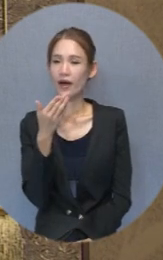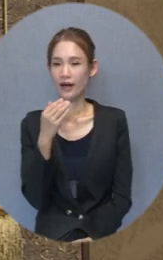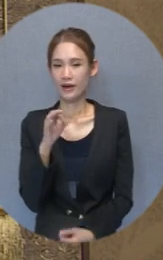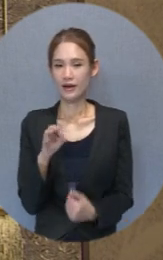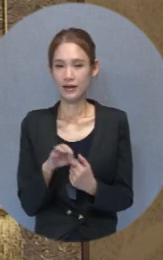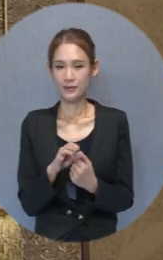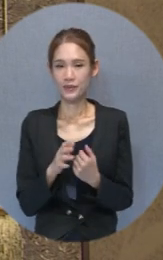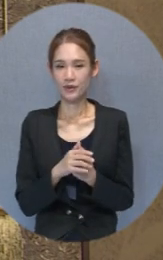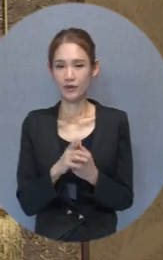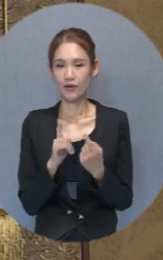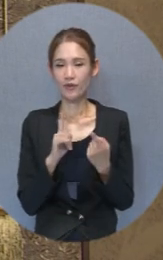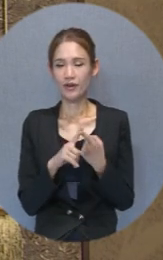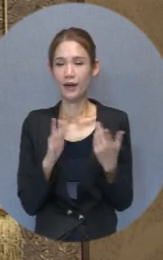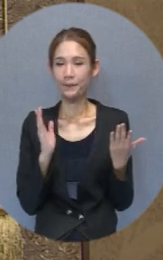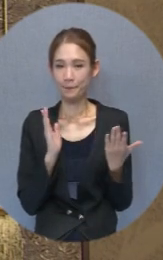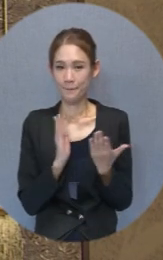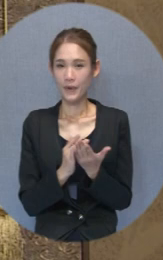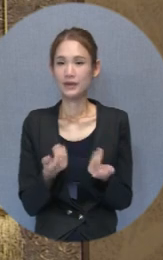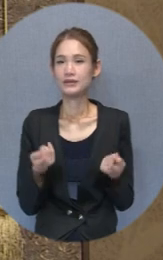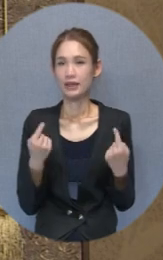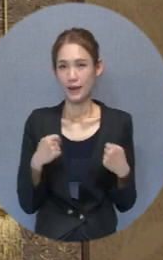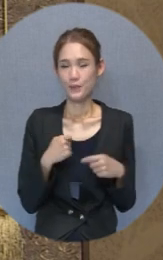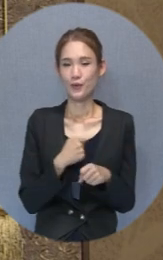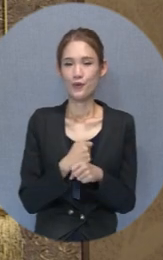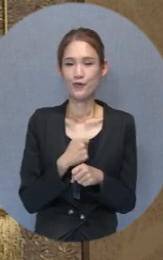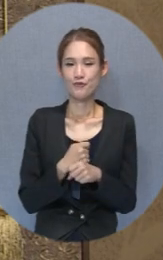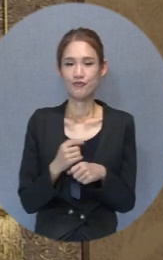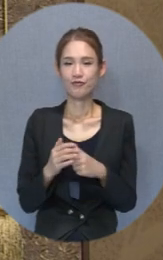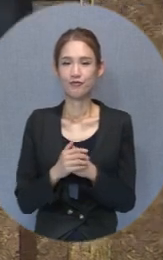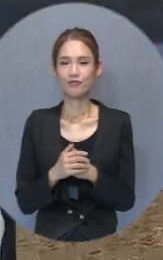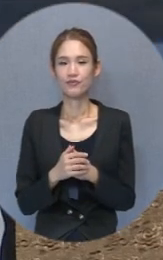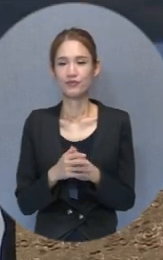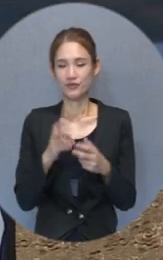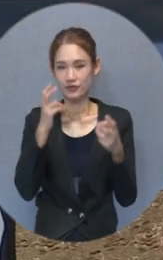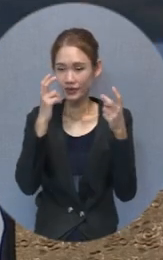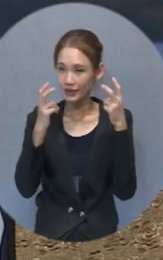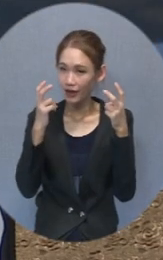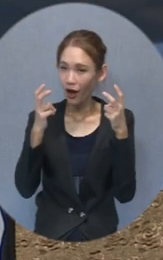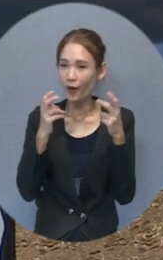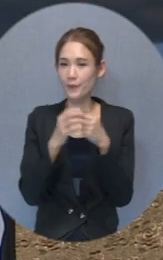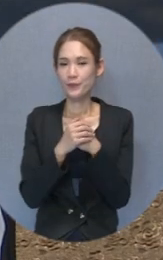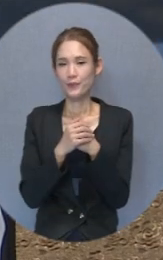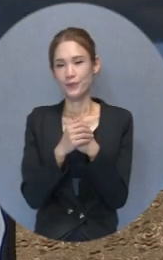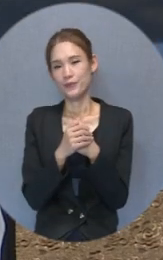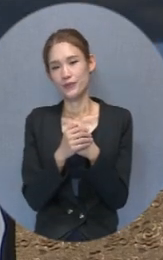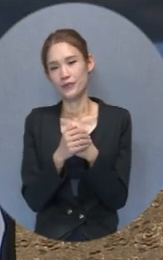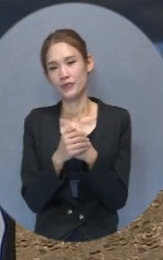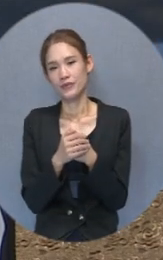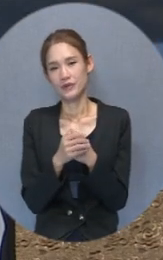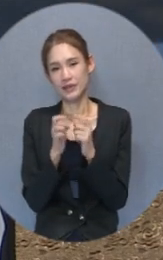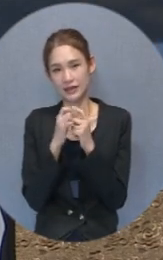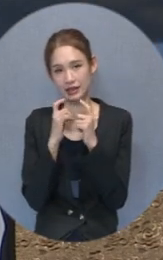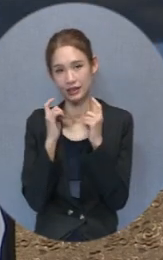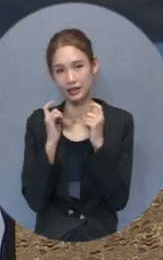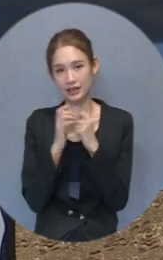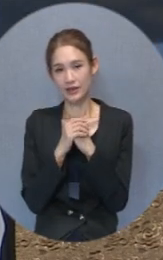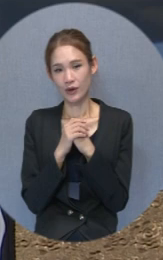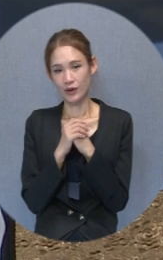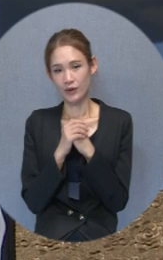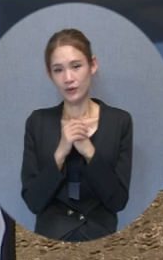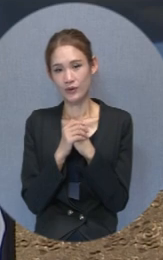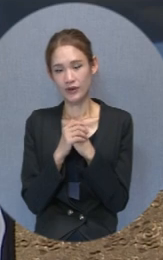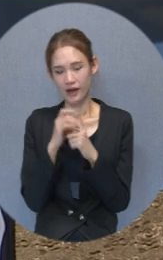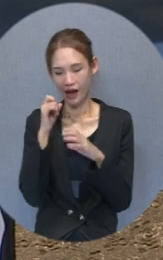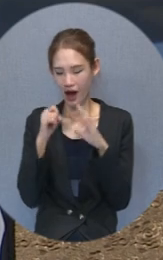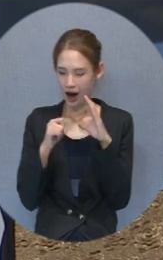이제 거기에 맞춰서 또 참여를 해주시고. 그러니까 이제 기업이라든지 네. 뭐 아니면 뭐 개인 분들도